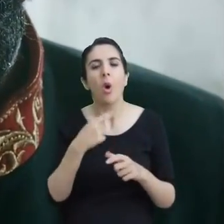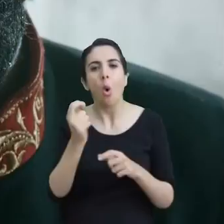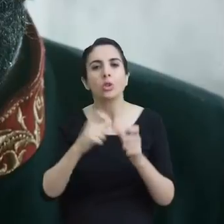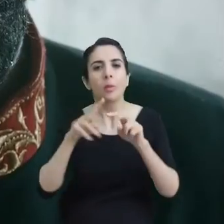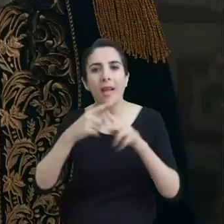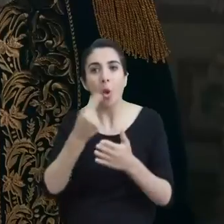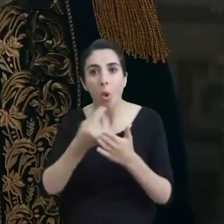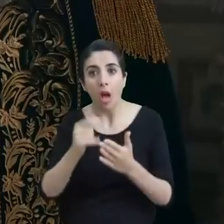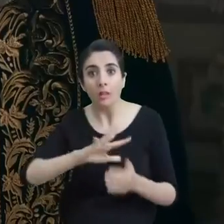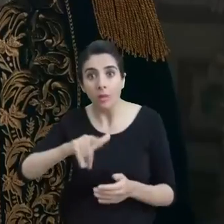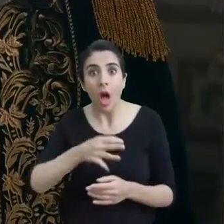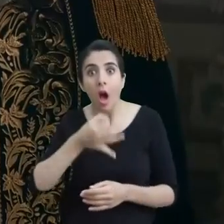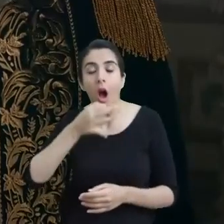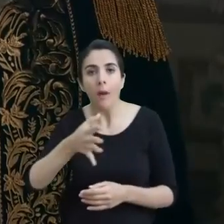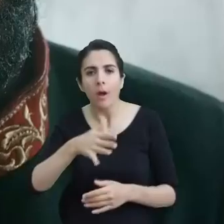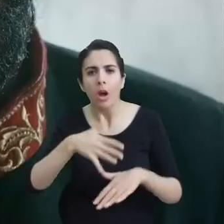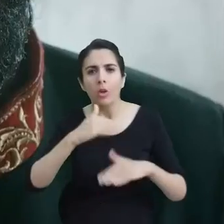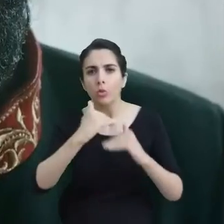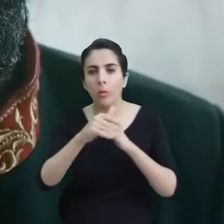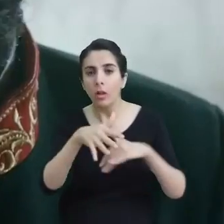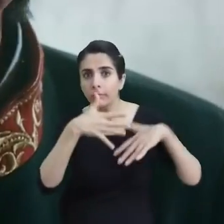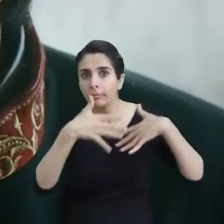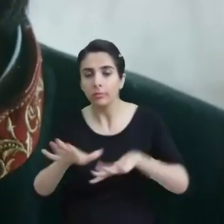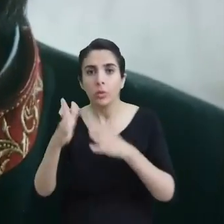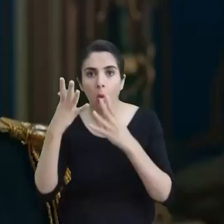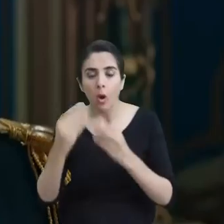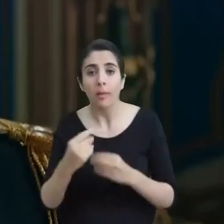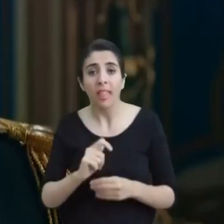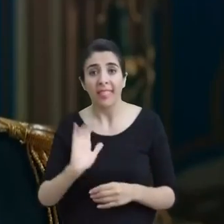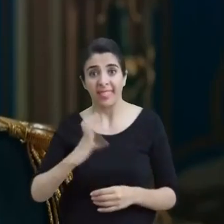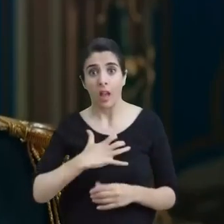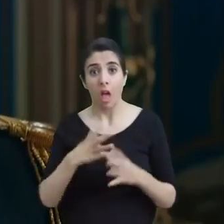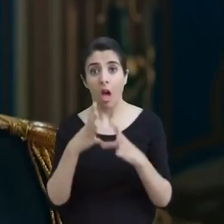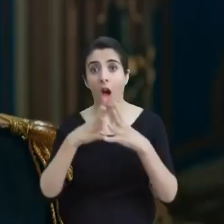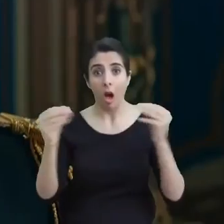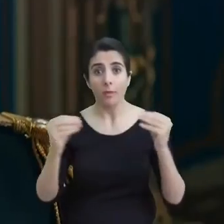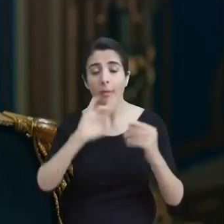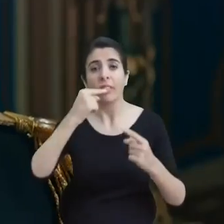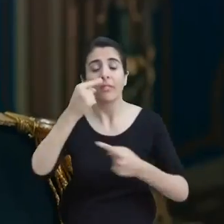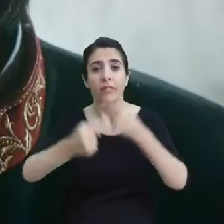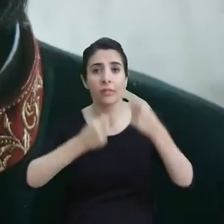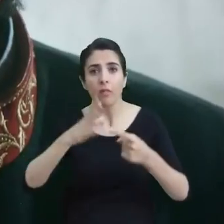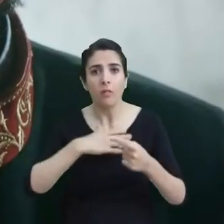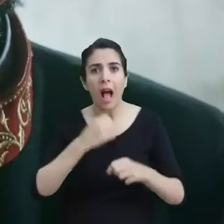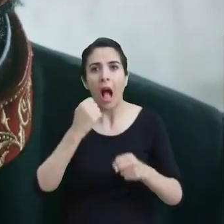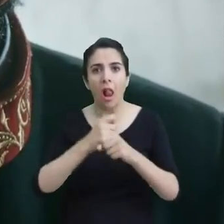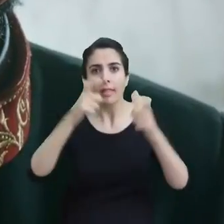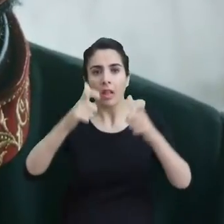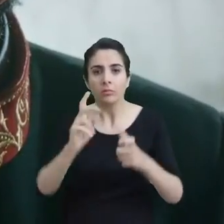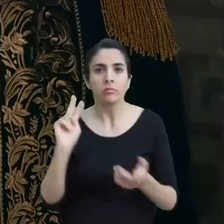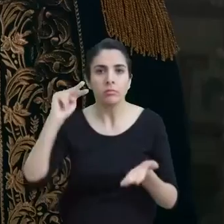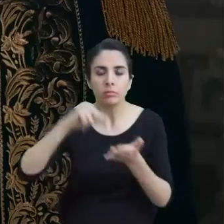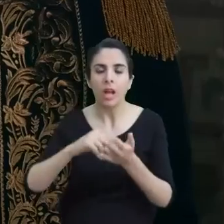Osman Yadigarı Kur'an'ının çalındığı haberiyle halk ayaklanmış. Dinin elden gittiğini söyleyerek Galata Meydanı'na kadar